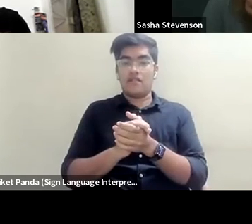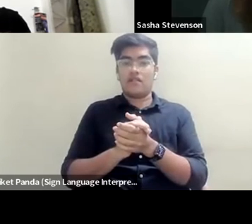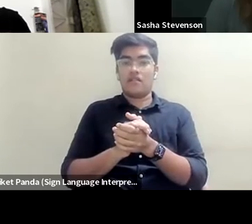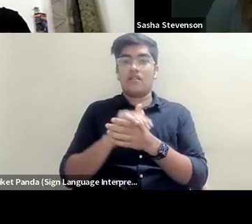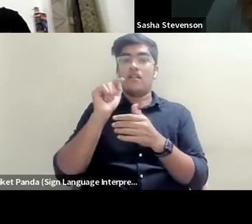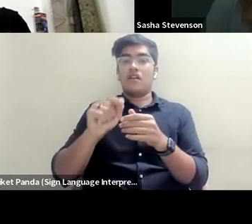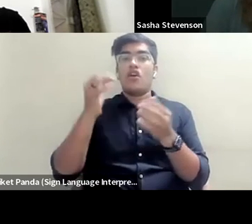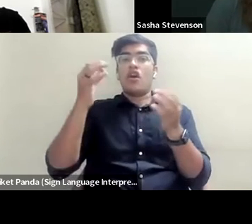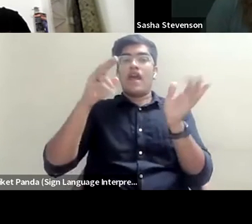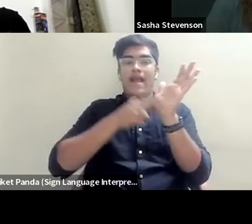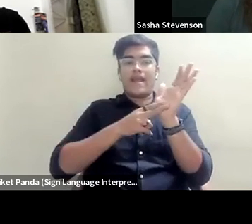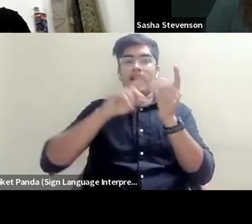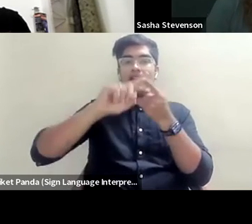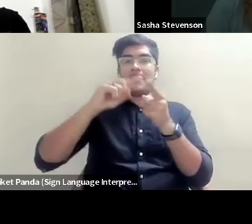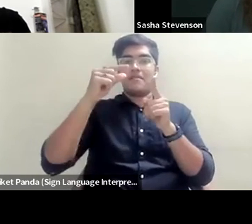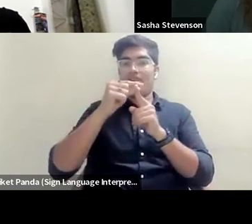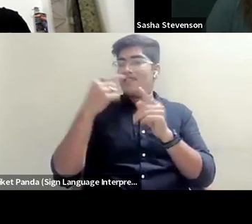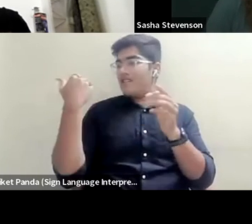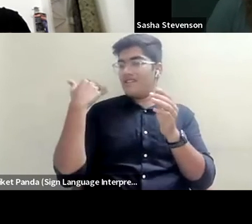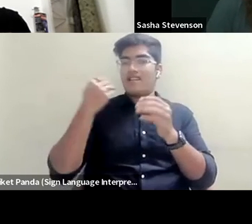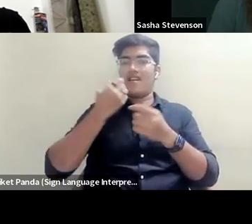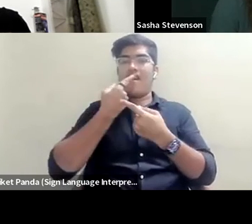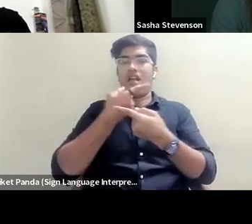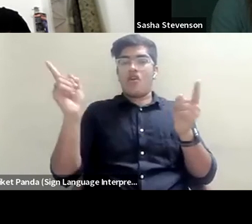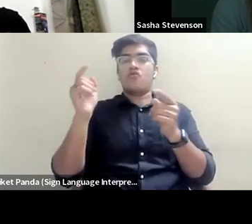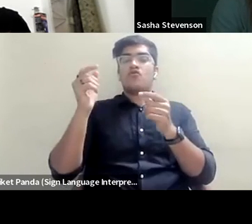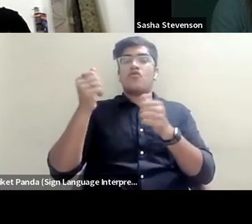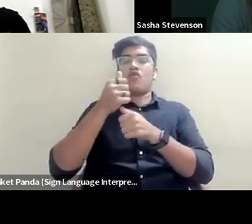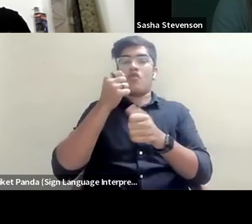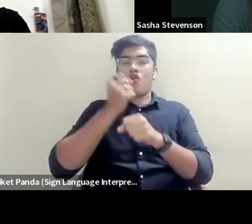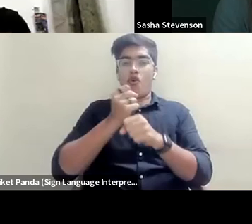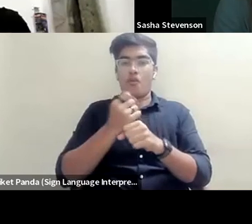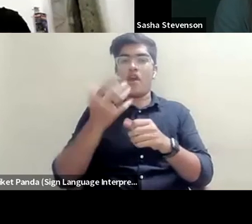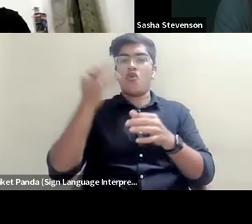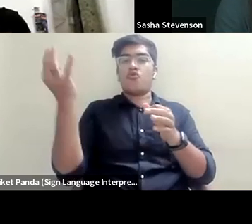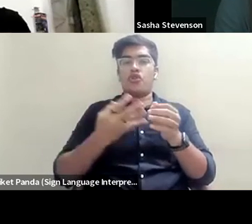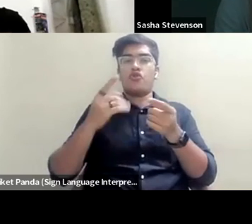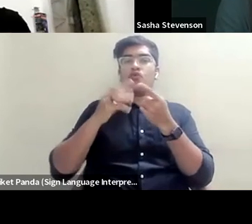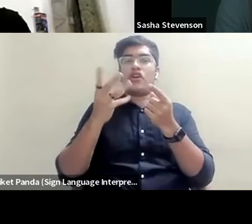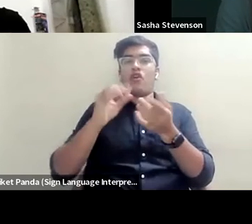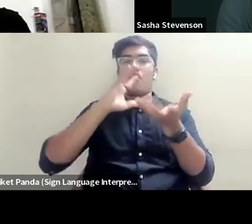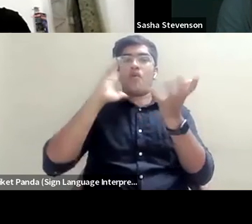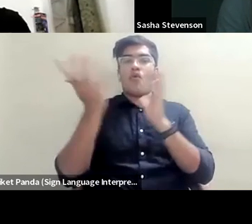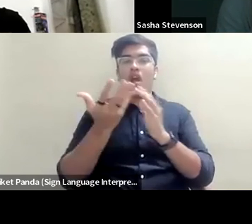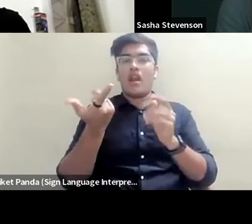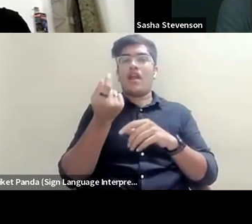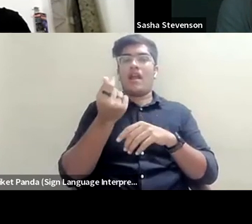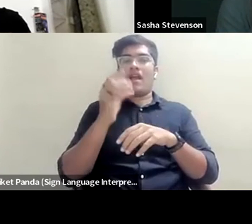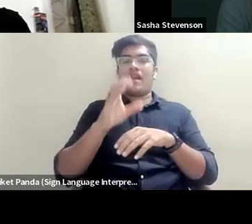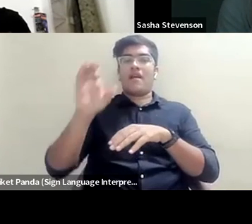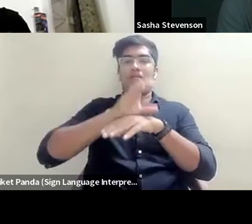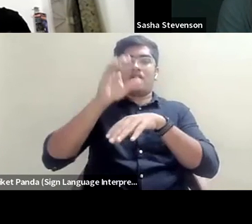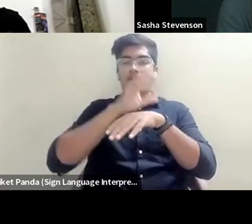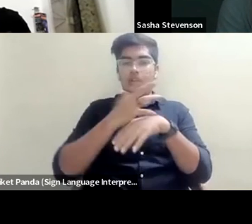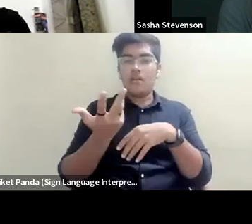economic policy, this new economic world. वर्ल्ड कैपिटलिज्म जो है, नया कैपिटलिज्म जो